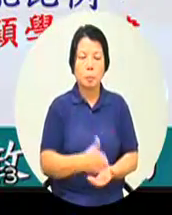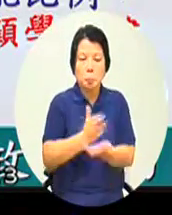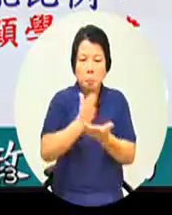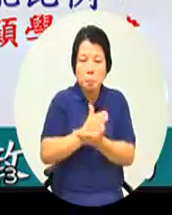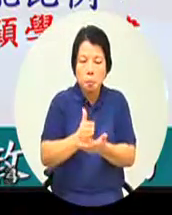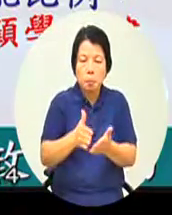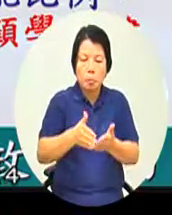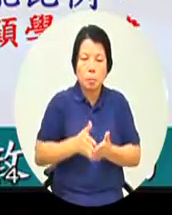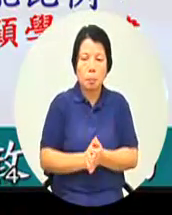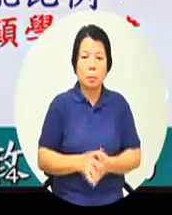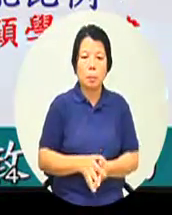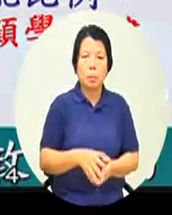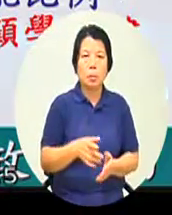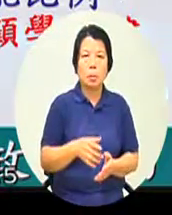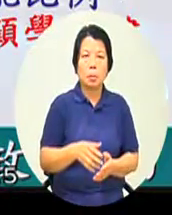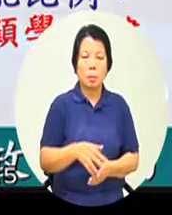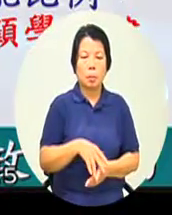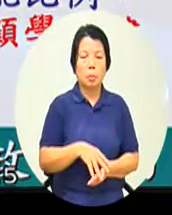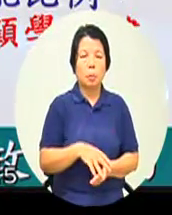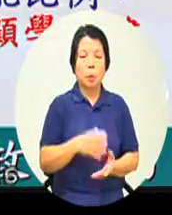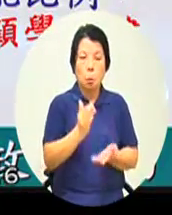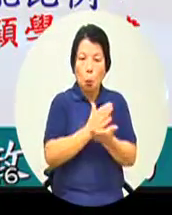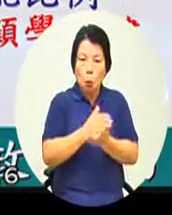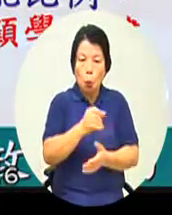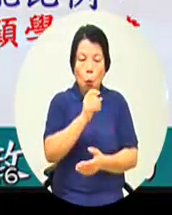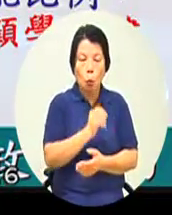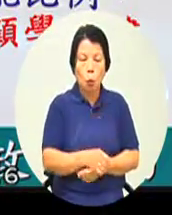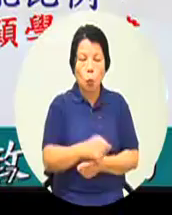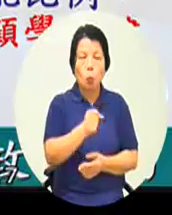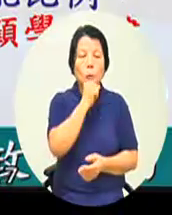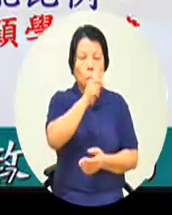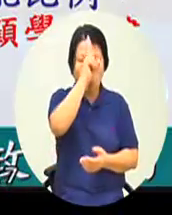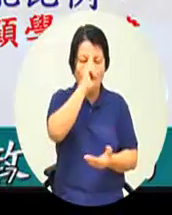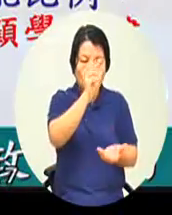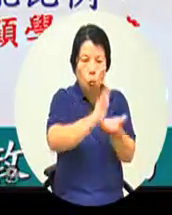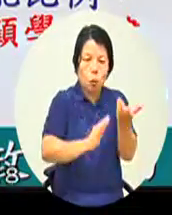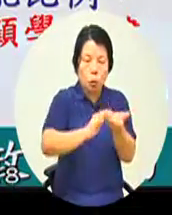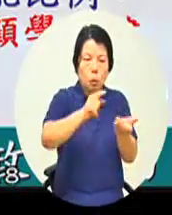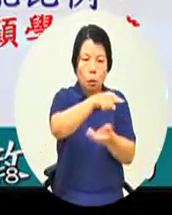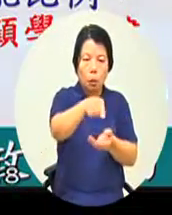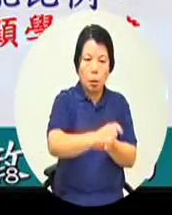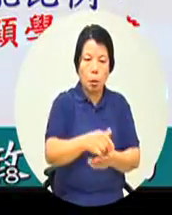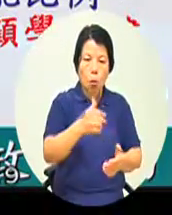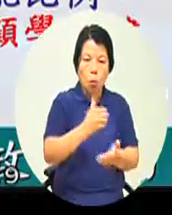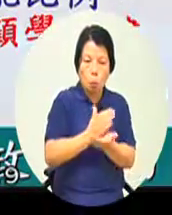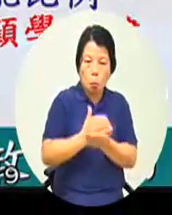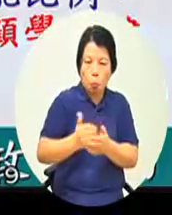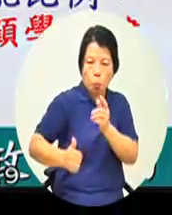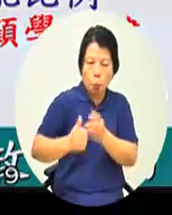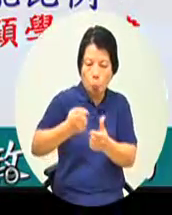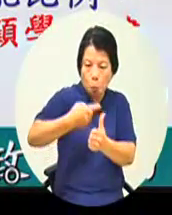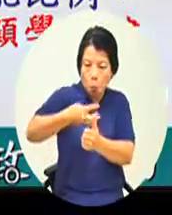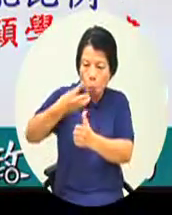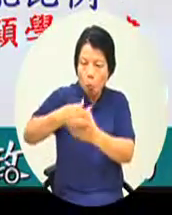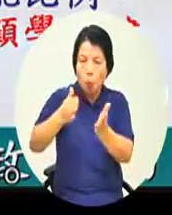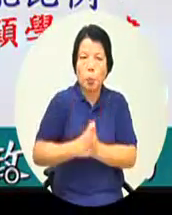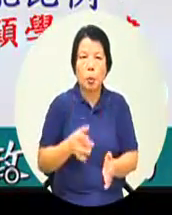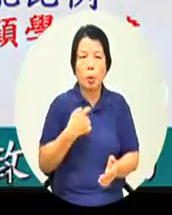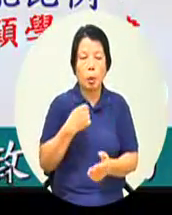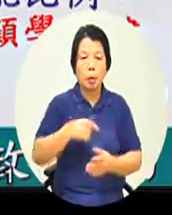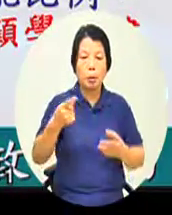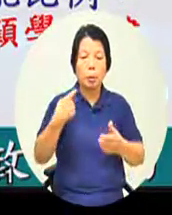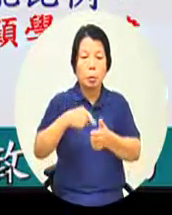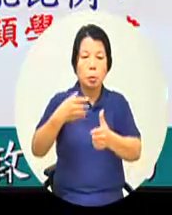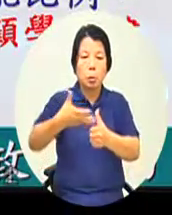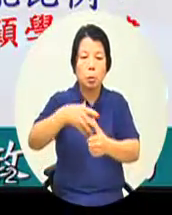养午餐的示范学校，搞建几间啊？连刚带教育小组的去看，我本身也有兴趣。 是啊，教育小组安